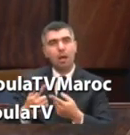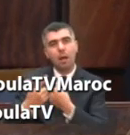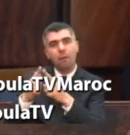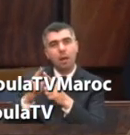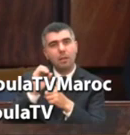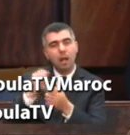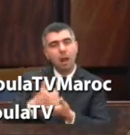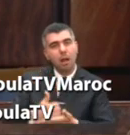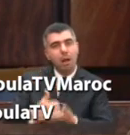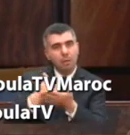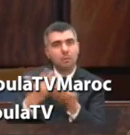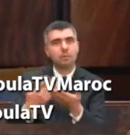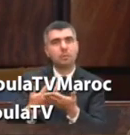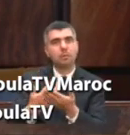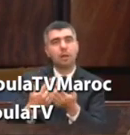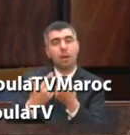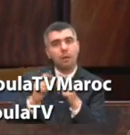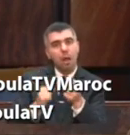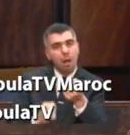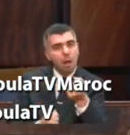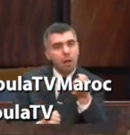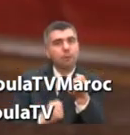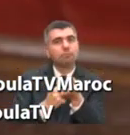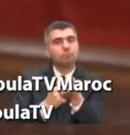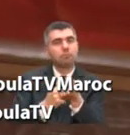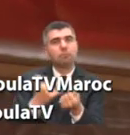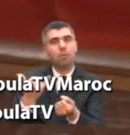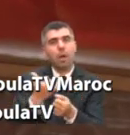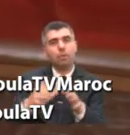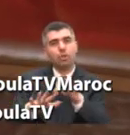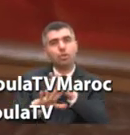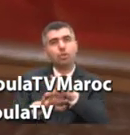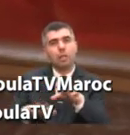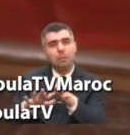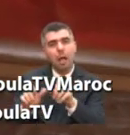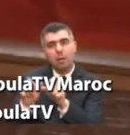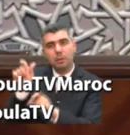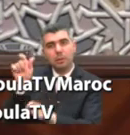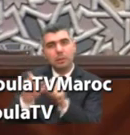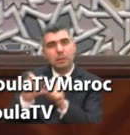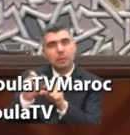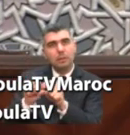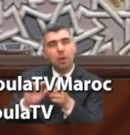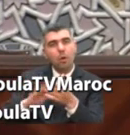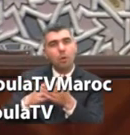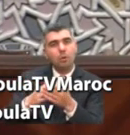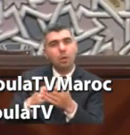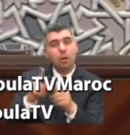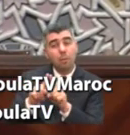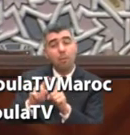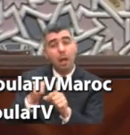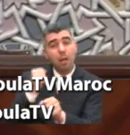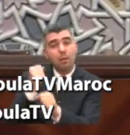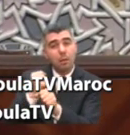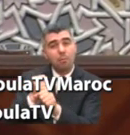ستتخذها وزارتكم من أجل تحسين الوضعية الاجتماعية لهذه الشريحة من المجتمع بعد سنوات من التضحية